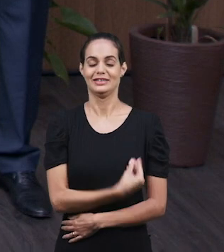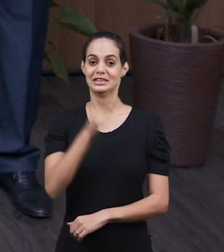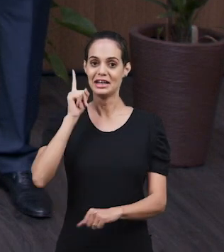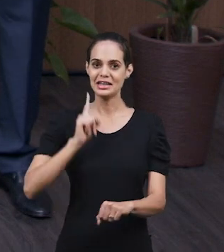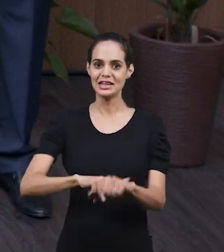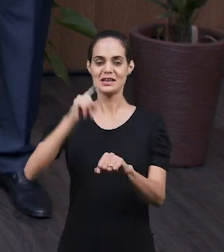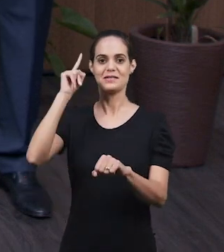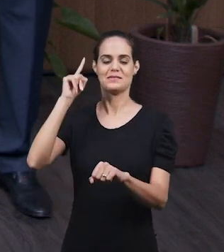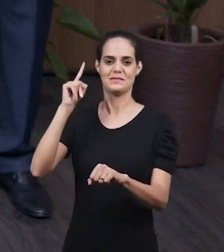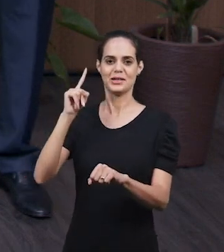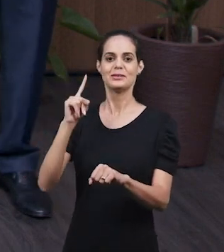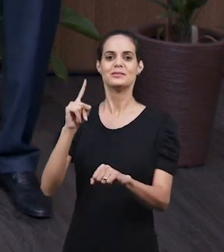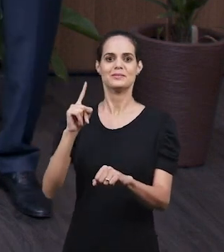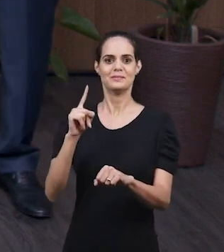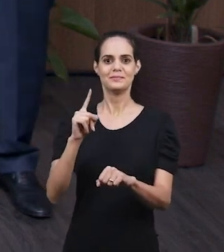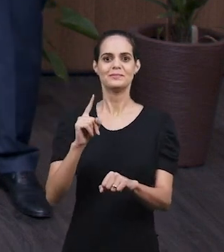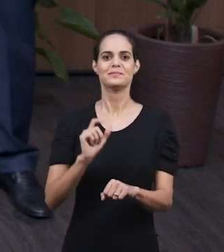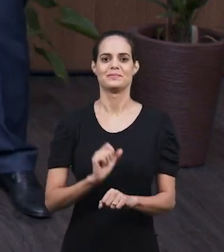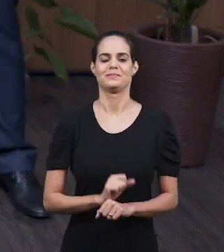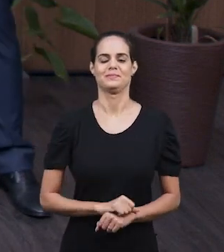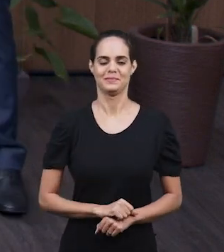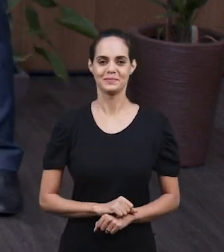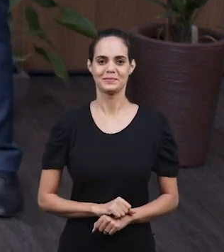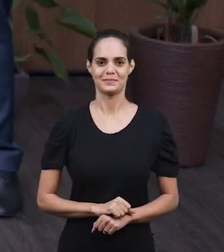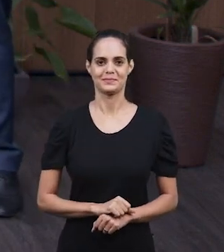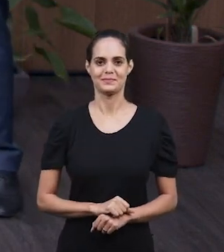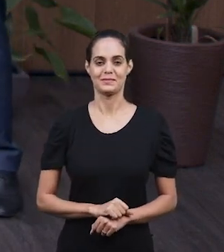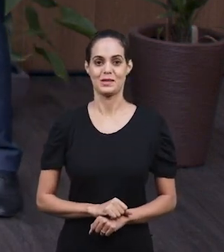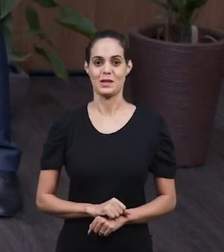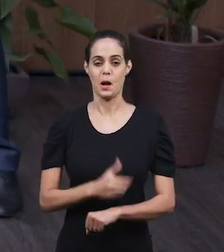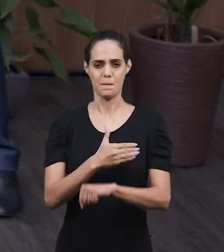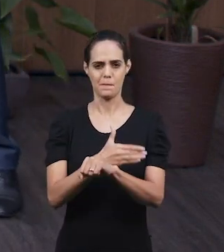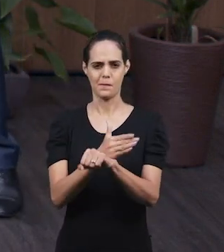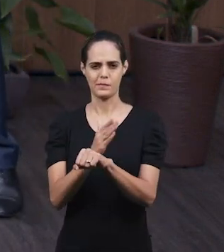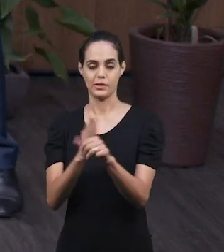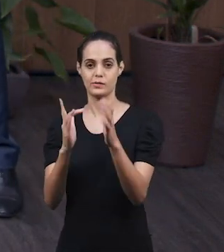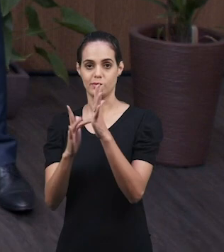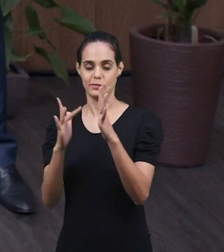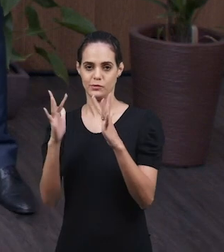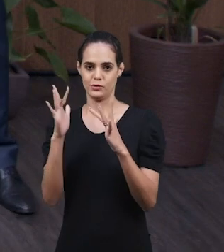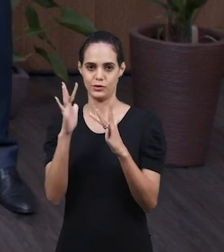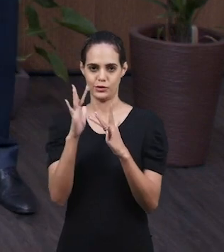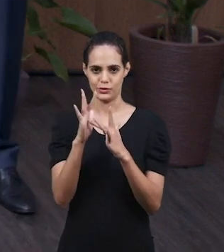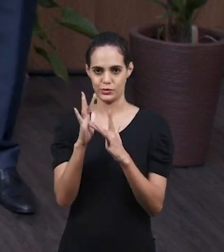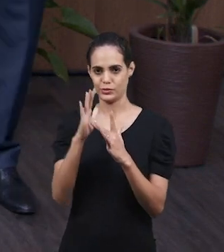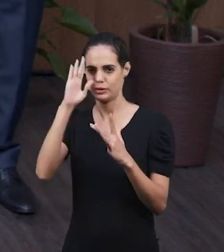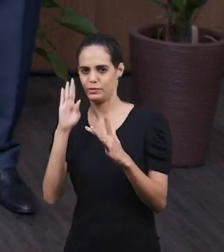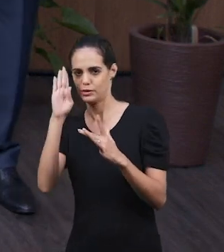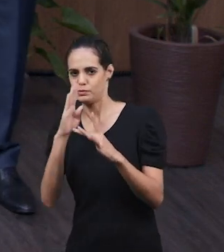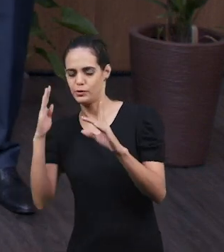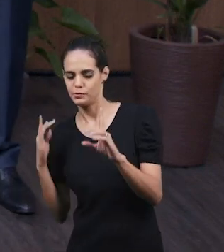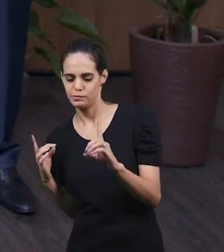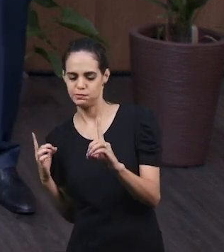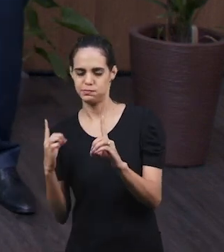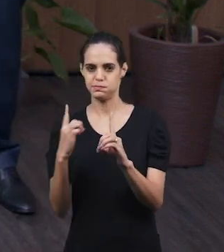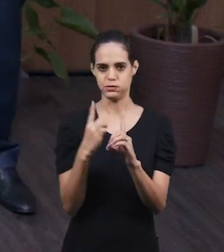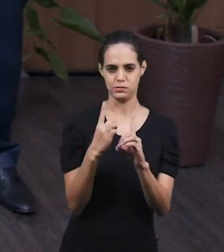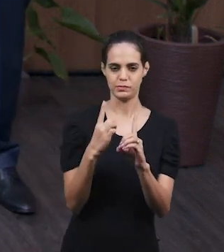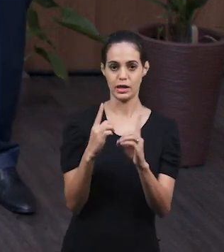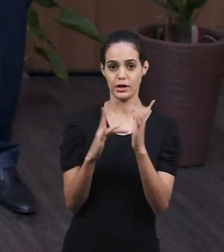moment-là. Et quand Bartimée est arrivé devant Jésus, il a été guéri. Il est